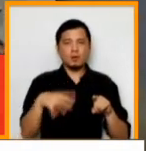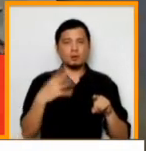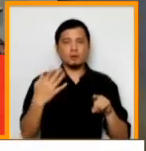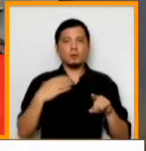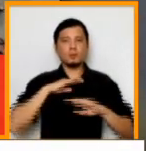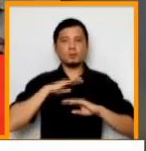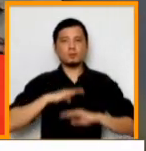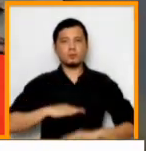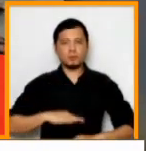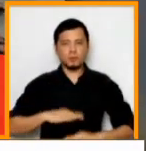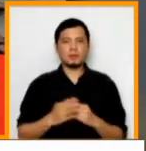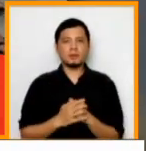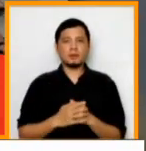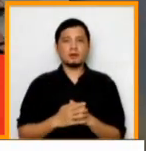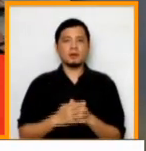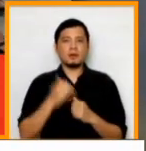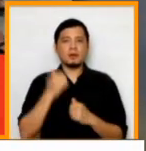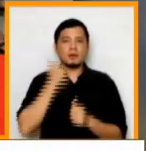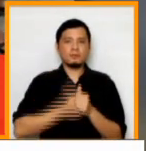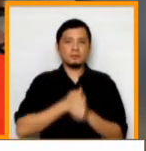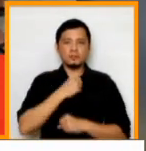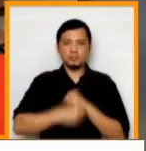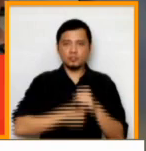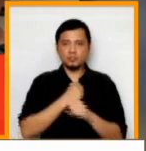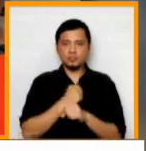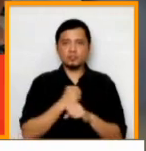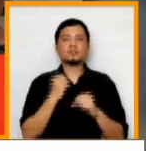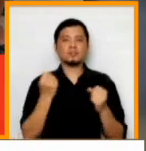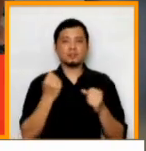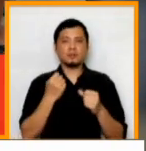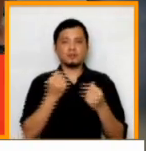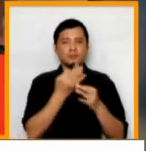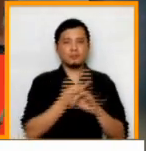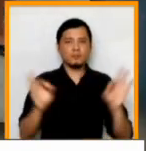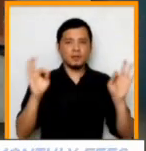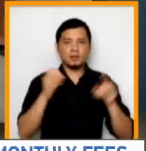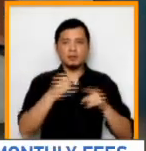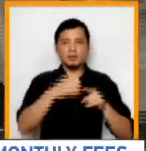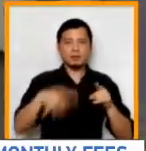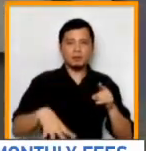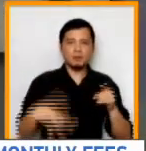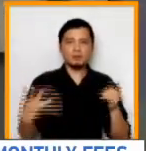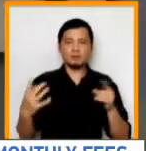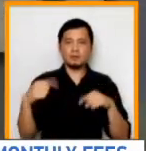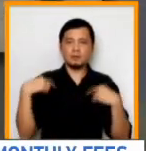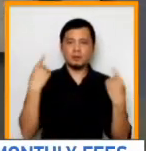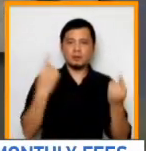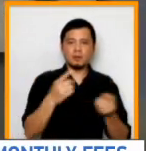libreng tuli sa Marinduque na nagsimula noon pang 1998.